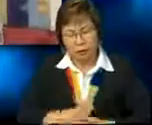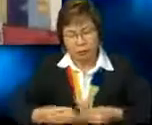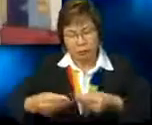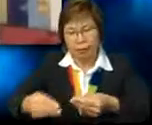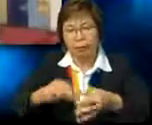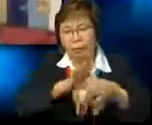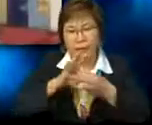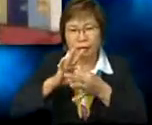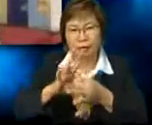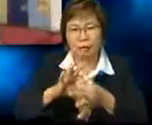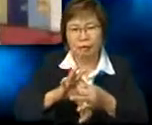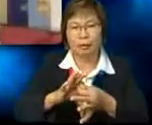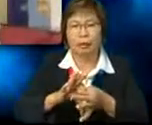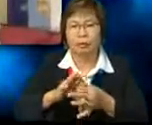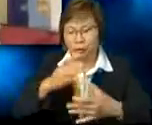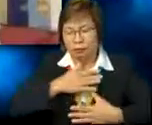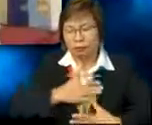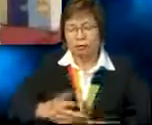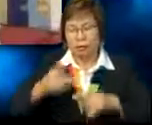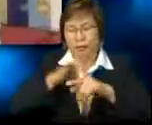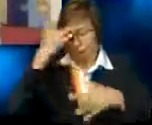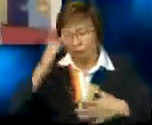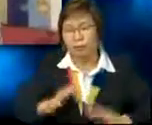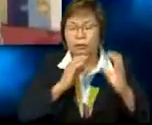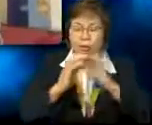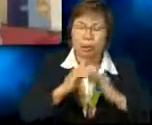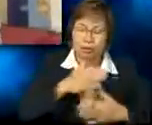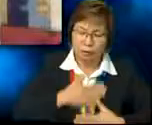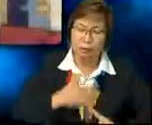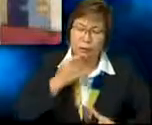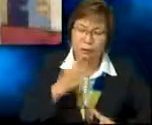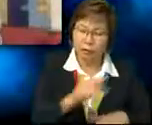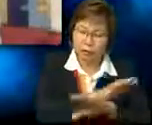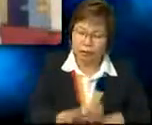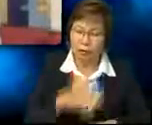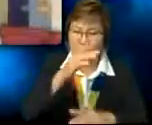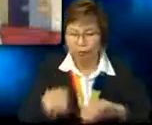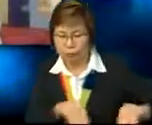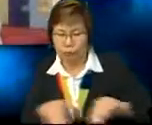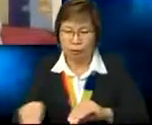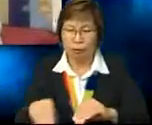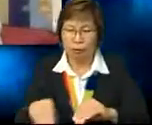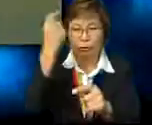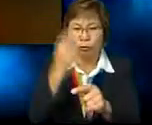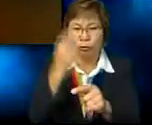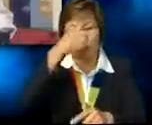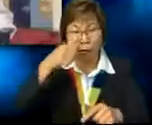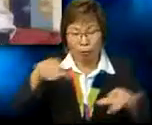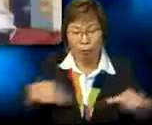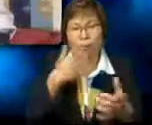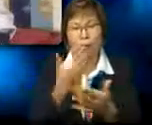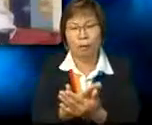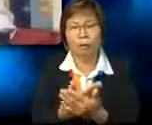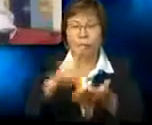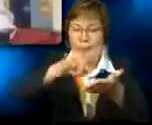memberi ketenangan kepada pesakit, bercakap dengan tenang, suruh dia jangan bergerak, dan untuk menentukan pembedahan dapat dibuat dengan baik. Dari